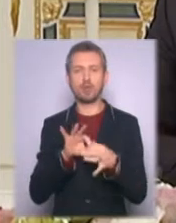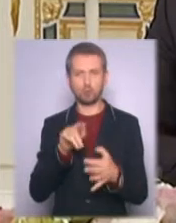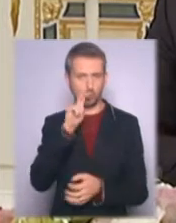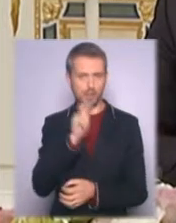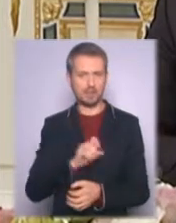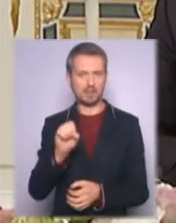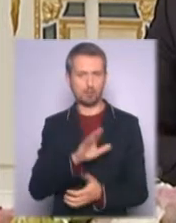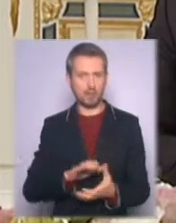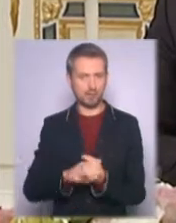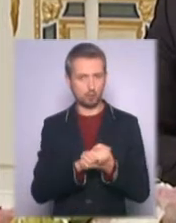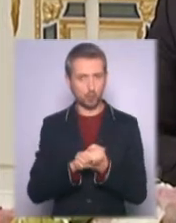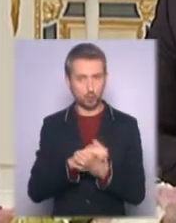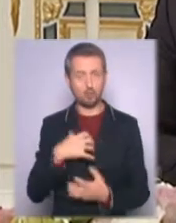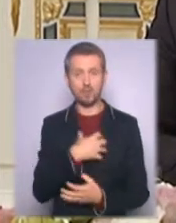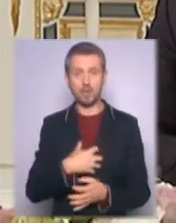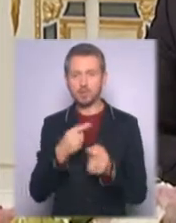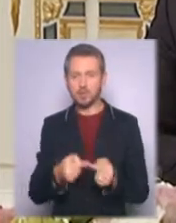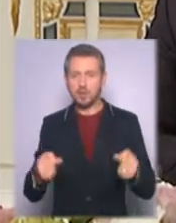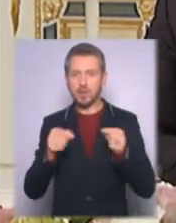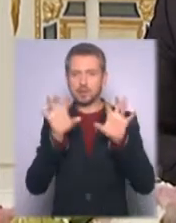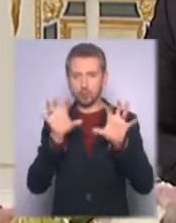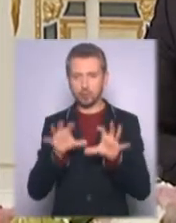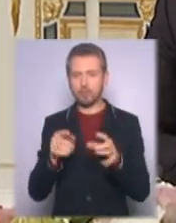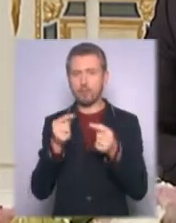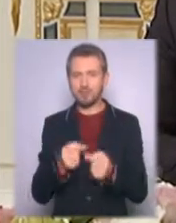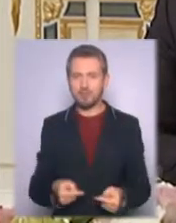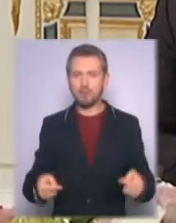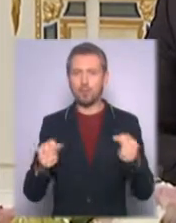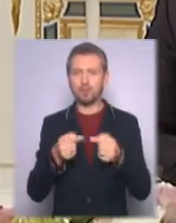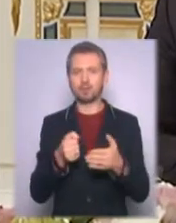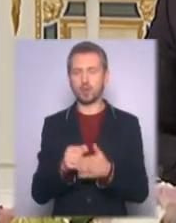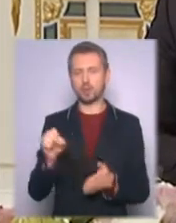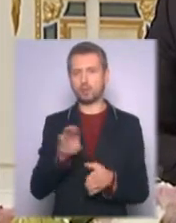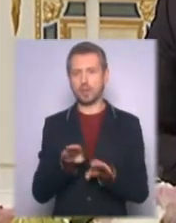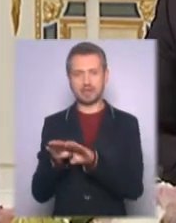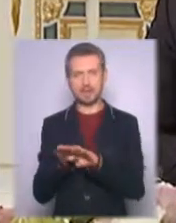Союзом. Адже важливо привести законодавство у відповідність до європейських стандартів.